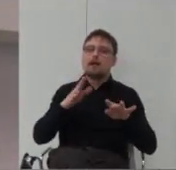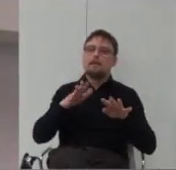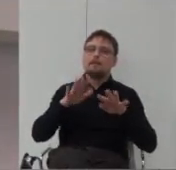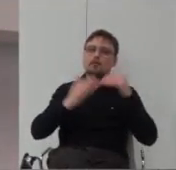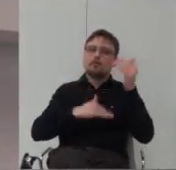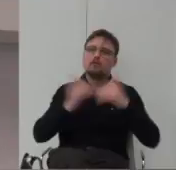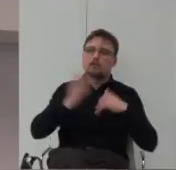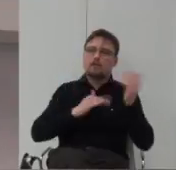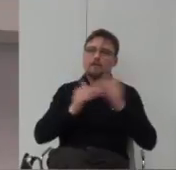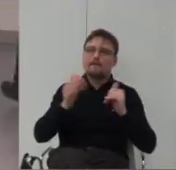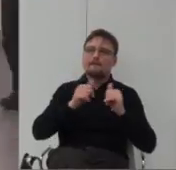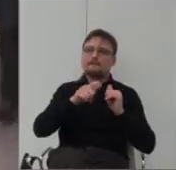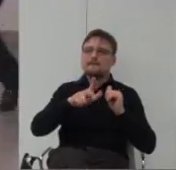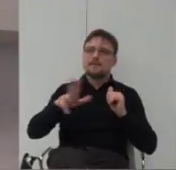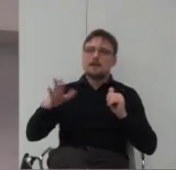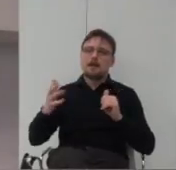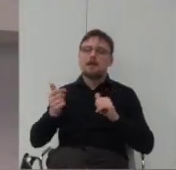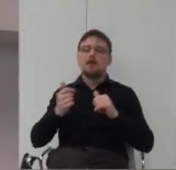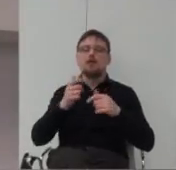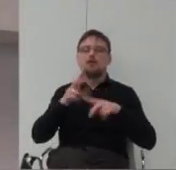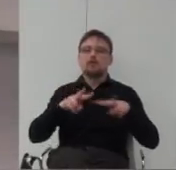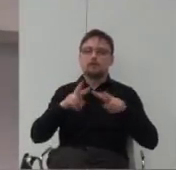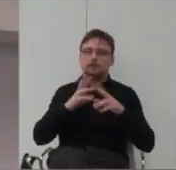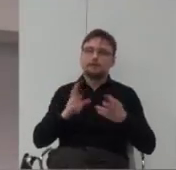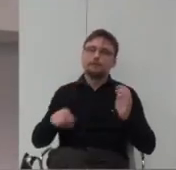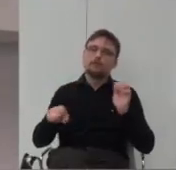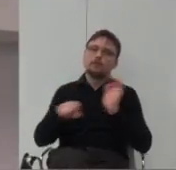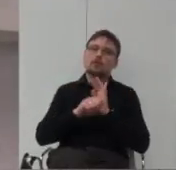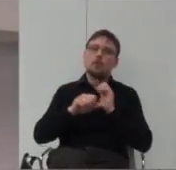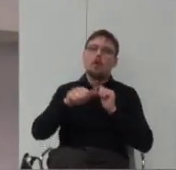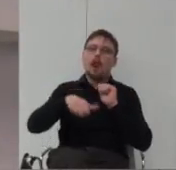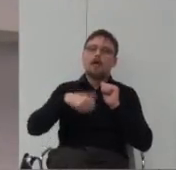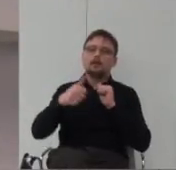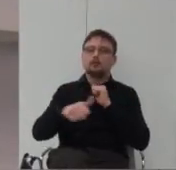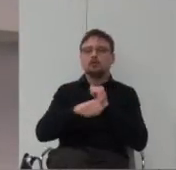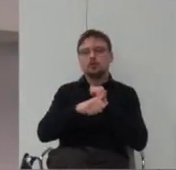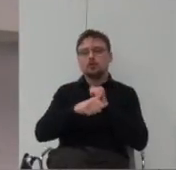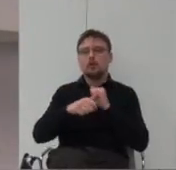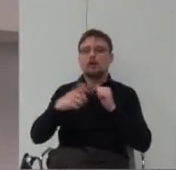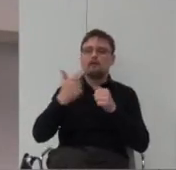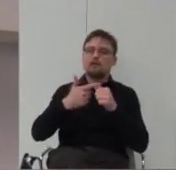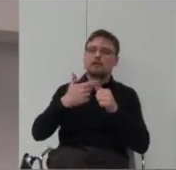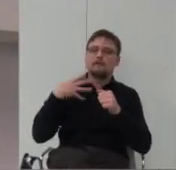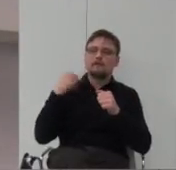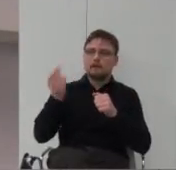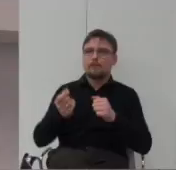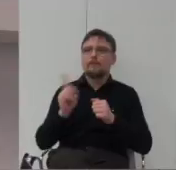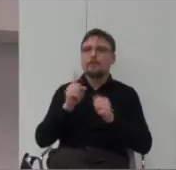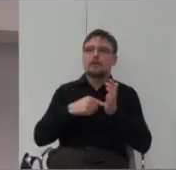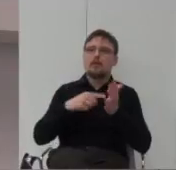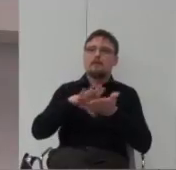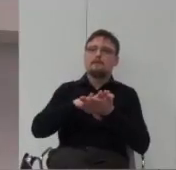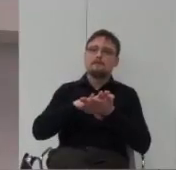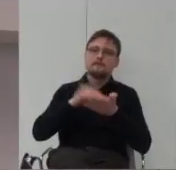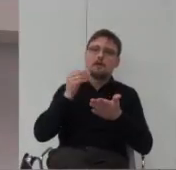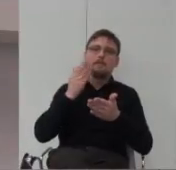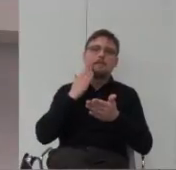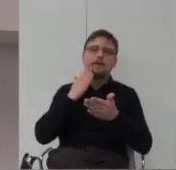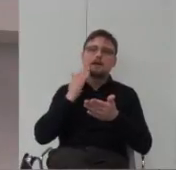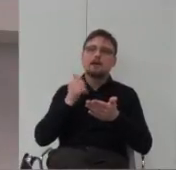też najbardziej rozwinęły się właśnie budownictwo wielorodzinne. Ten rozwój trwał mniej więcej do lat 50., 60. XX